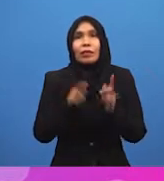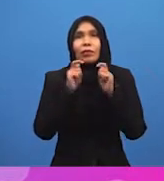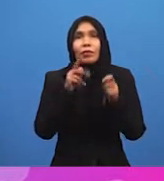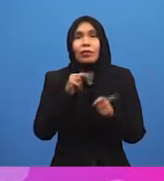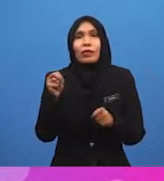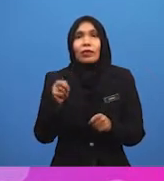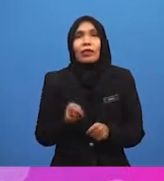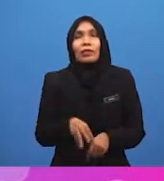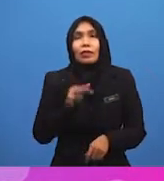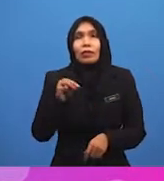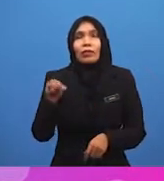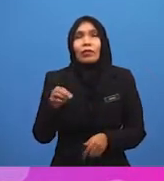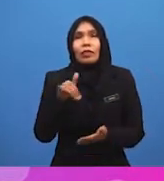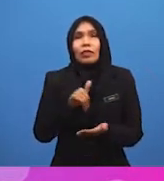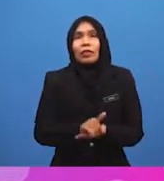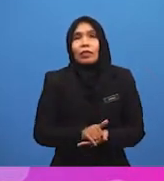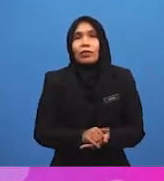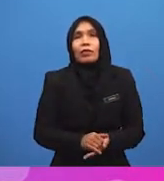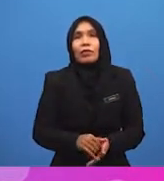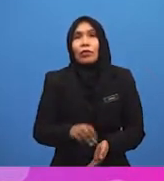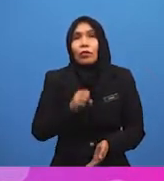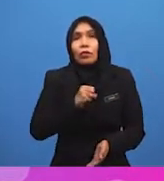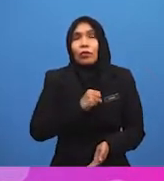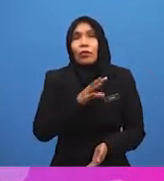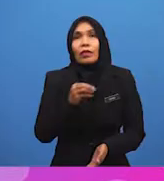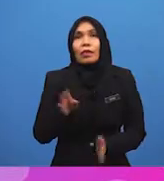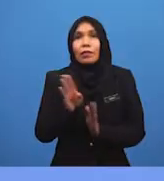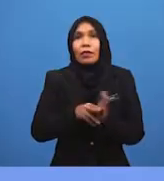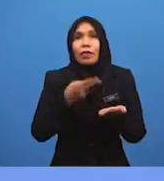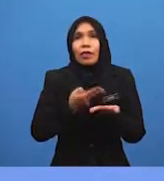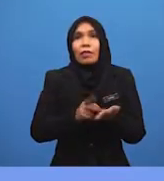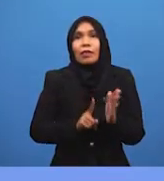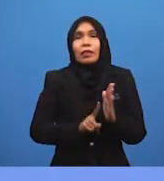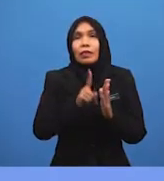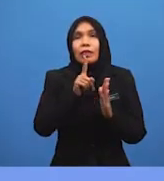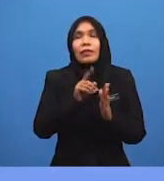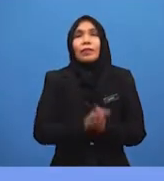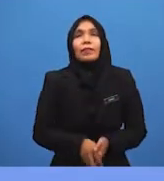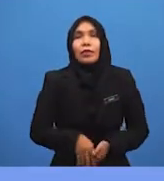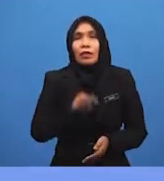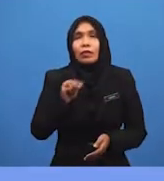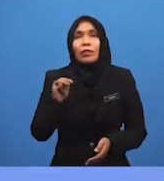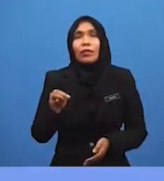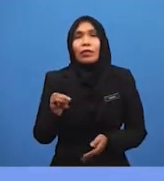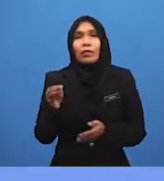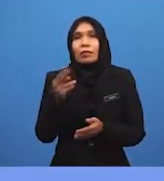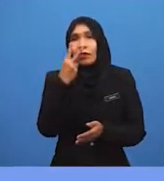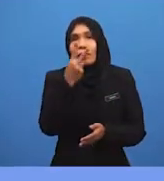tersebut sopan dan berhemat tinggi. Murid-murid, sila perhatikan gambar situasi